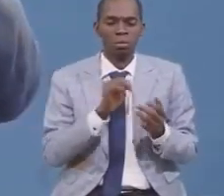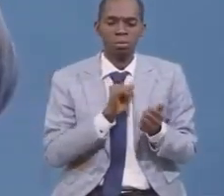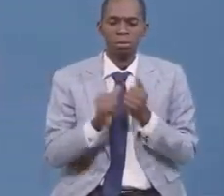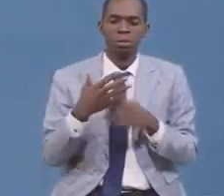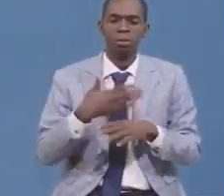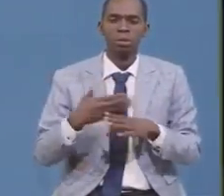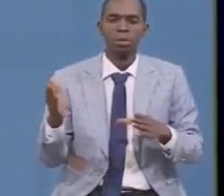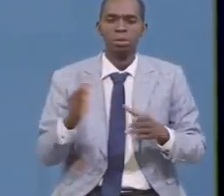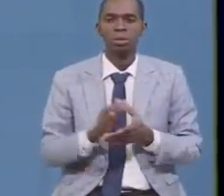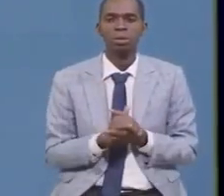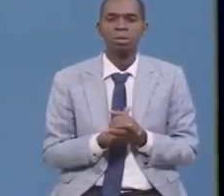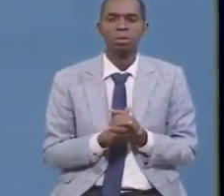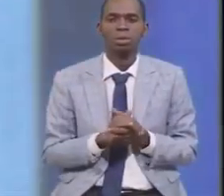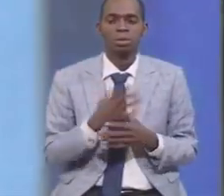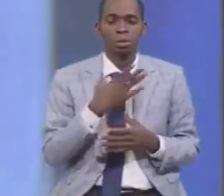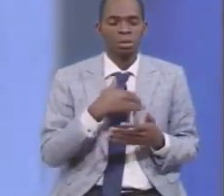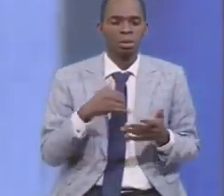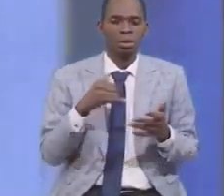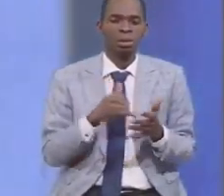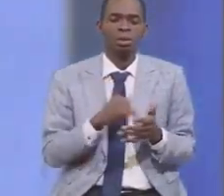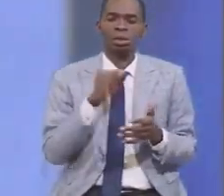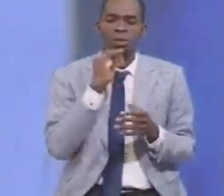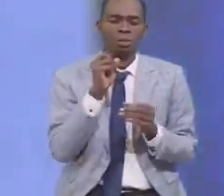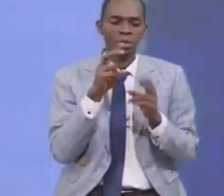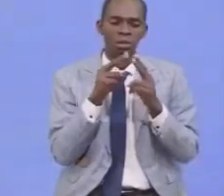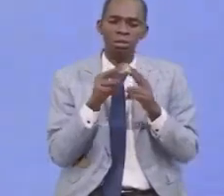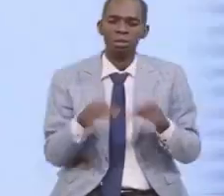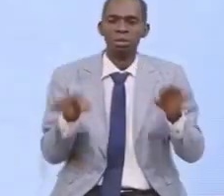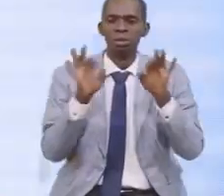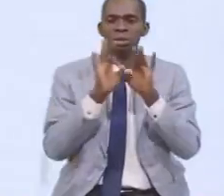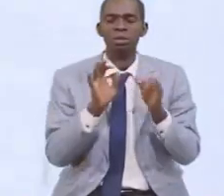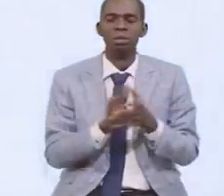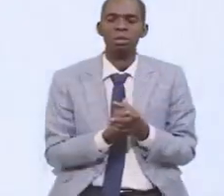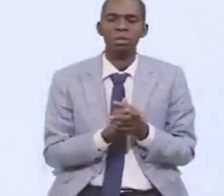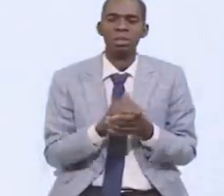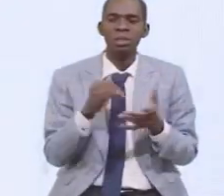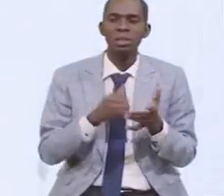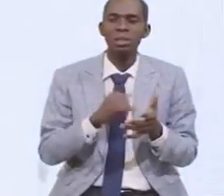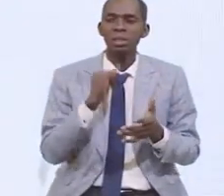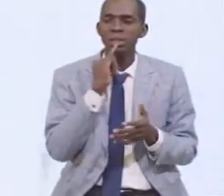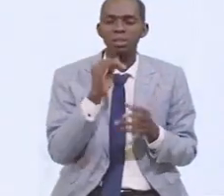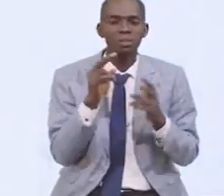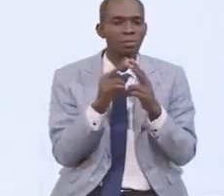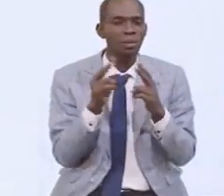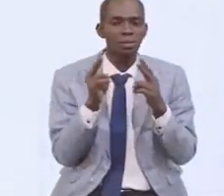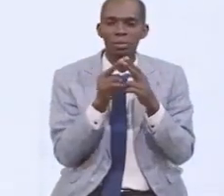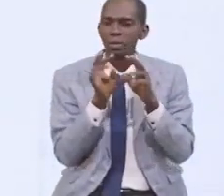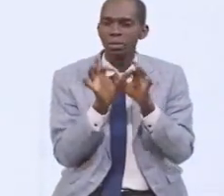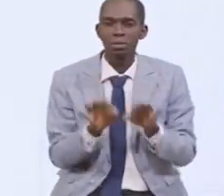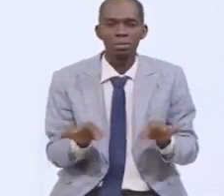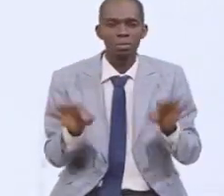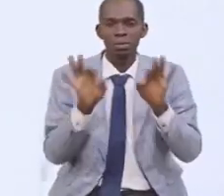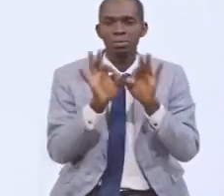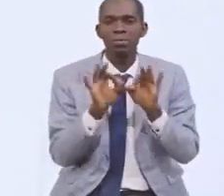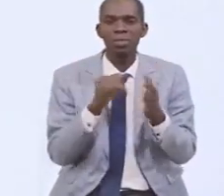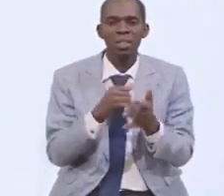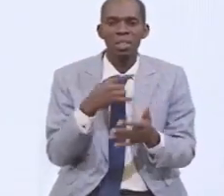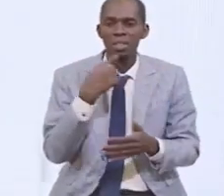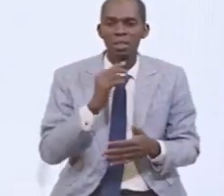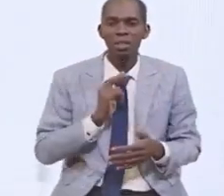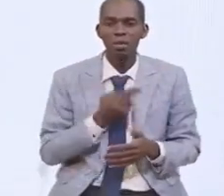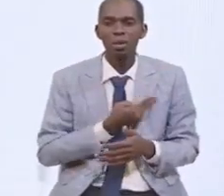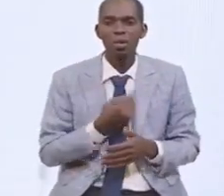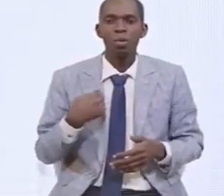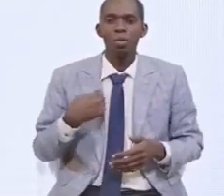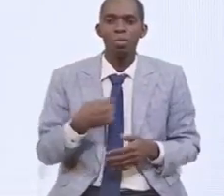ఒకసారి ఆమేన్ చెప్తారా? And it is so essential. కనుక అది చాలా ప్రాముఖ్యం. It is so important. అది చాలా ప్రాముఖ్యం. It tells us we must